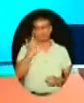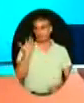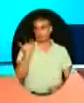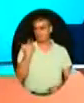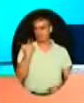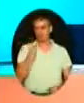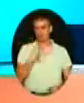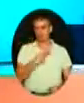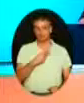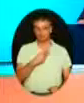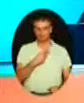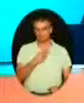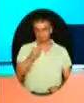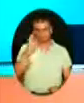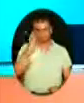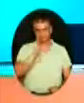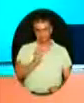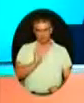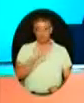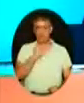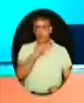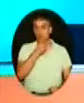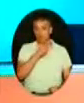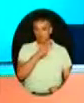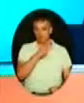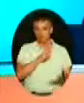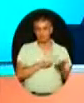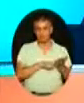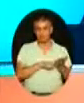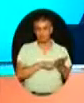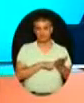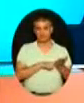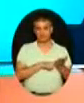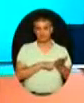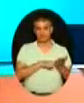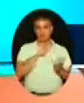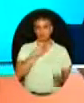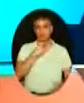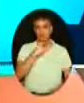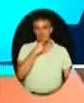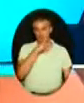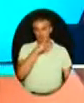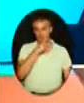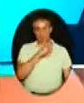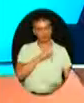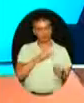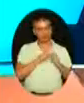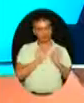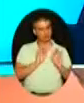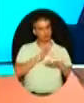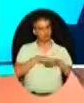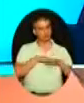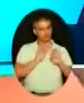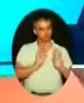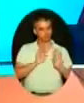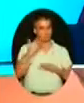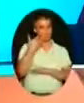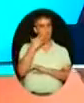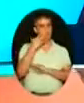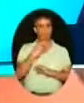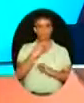כמה שבועות. לא יעלה על הדעת. אומרים עליך, ובצדק כנראה, משה גפני, שאתה ענייני, מקצועי,